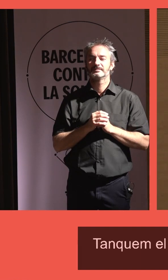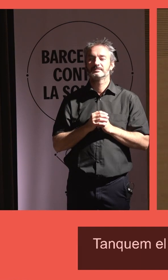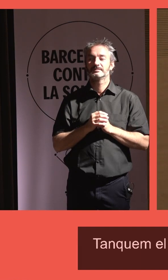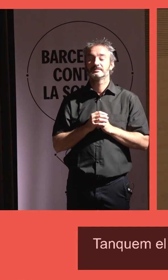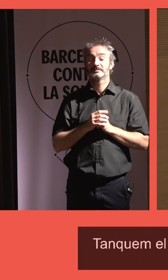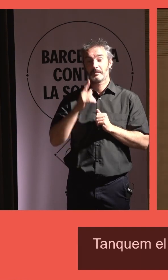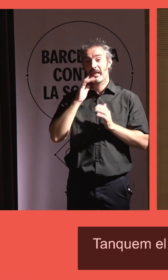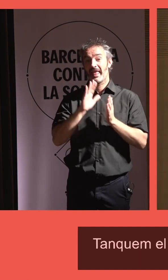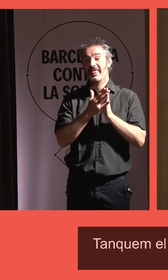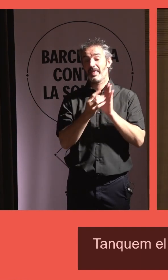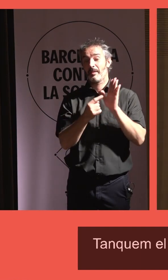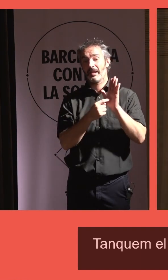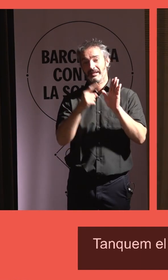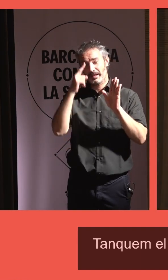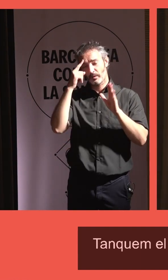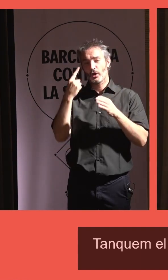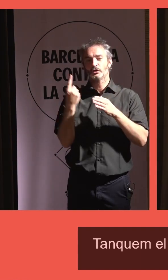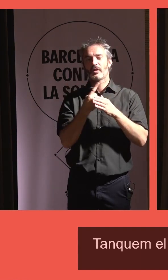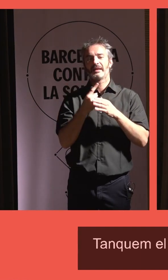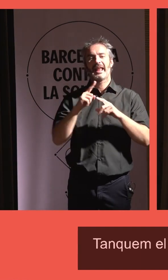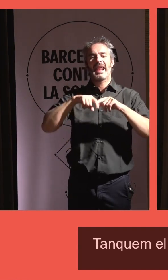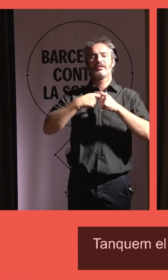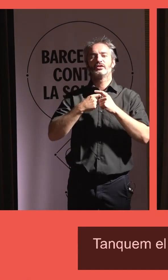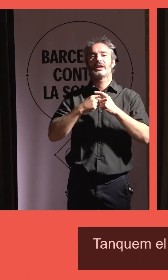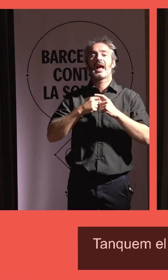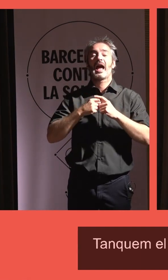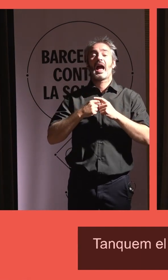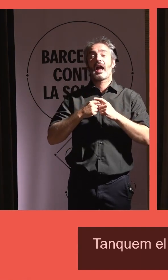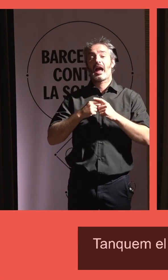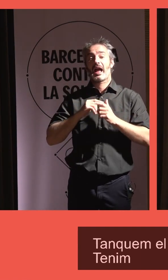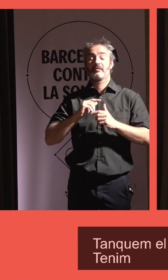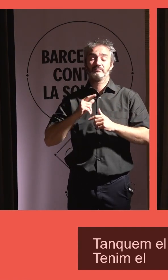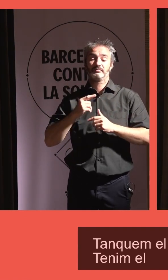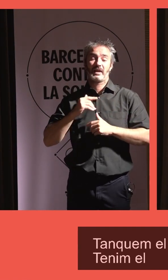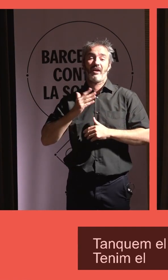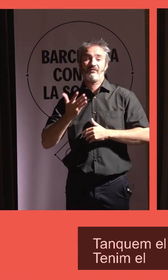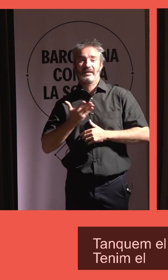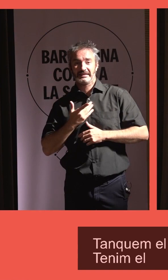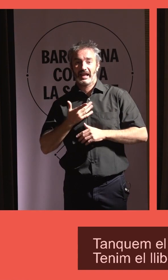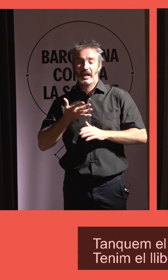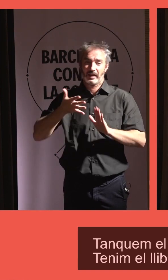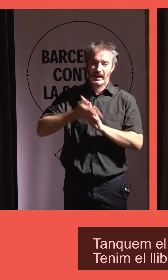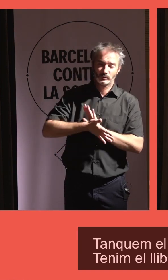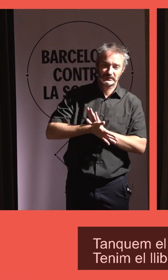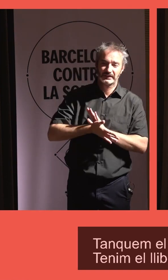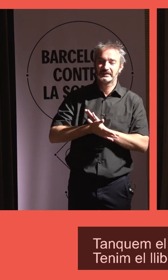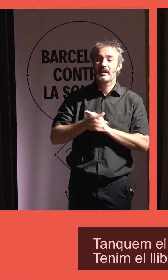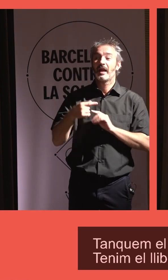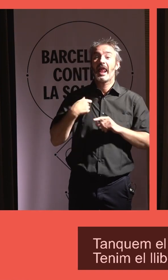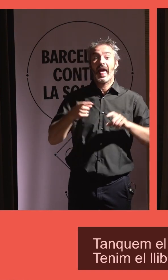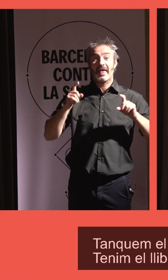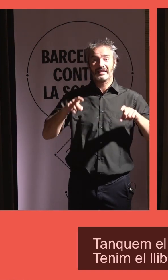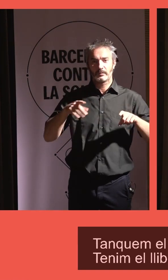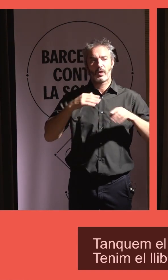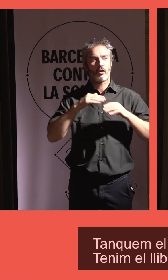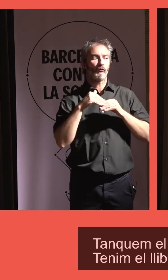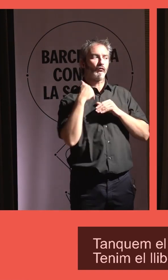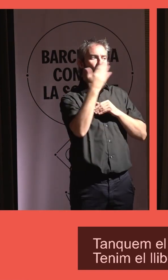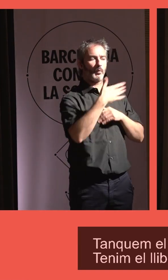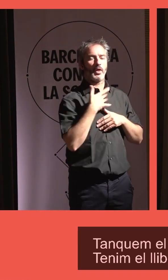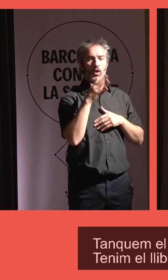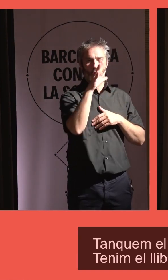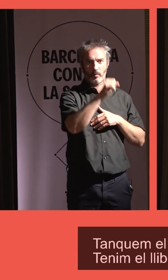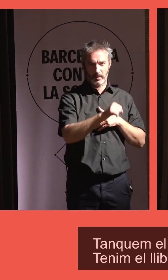penseu que tenim el llibre Soledat reflexions causes i efectes que ara quan sortiu aquesta horeta de descans que tenim el podeu